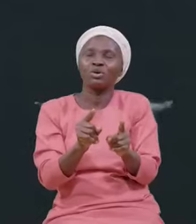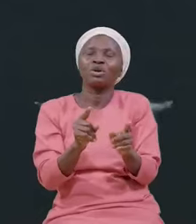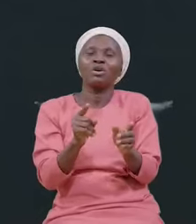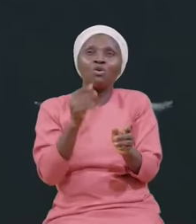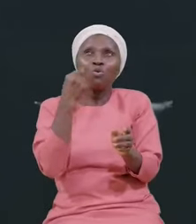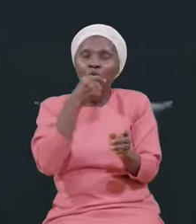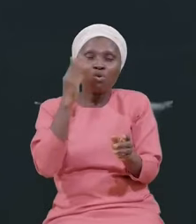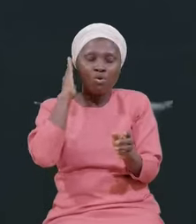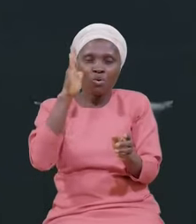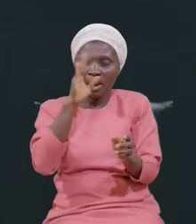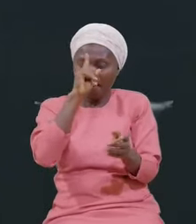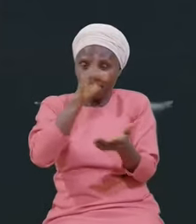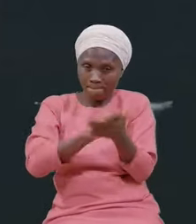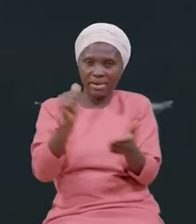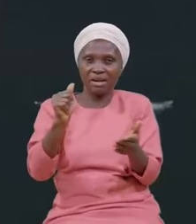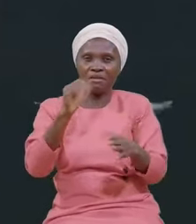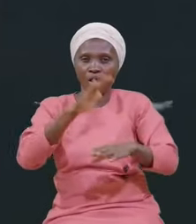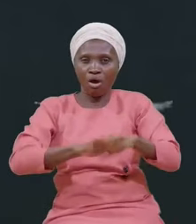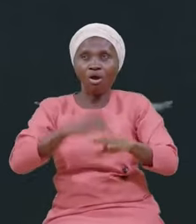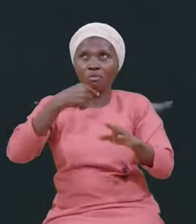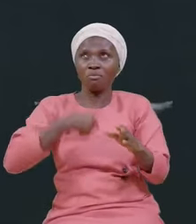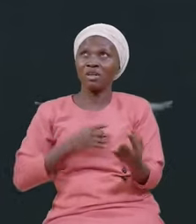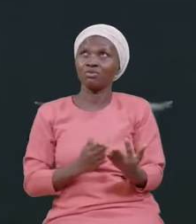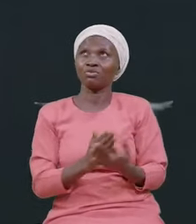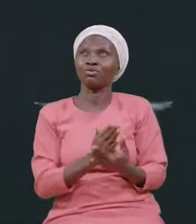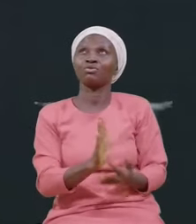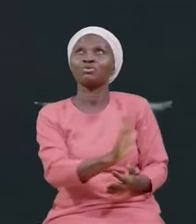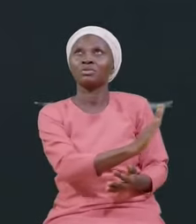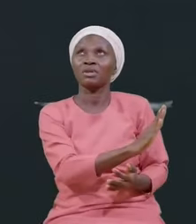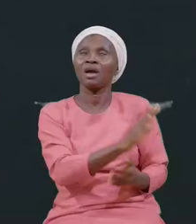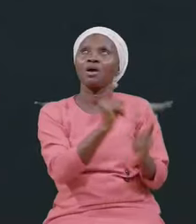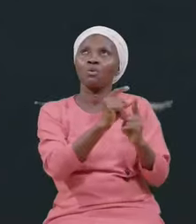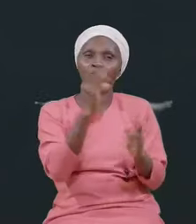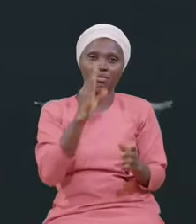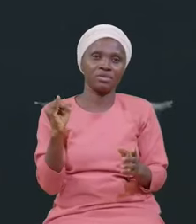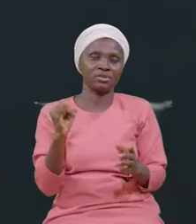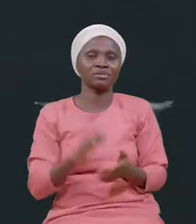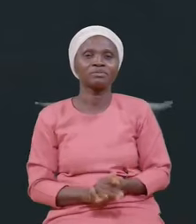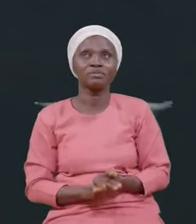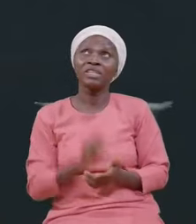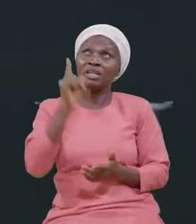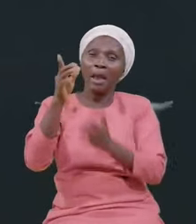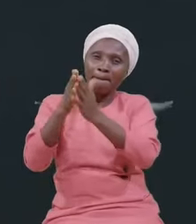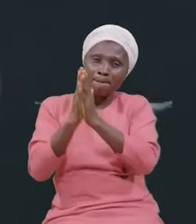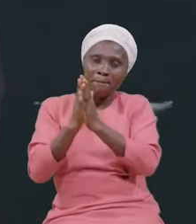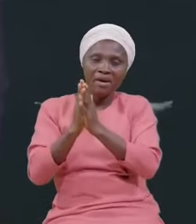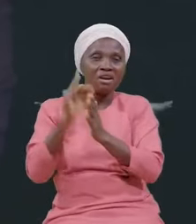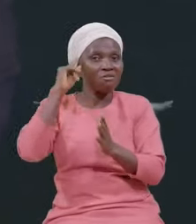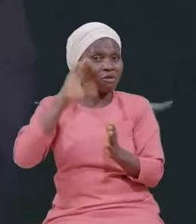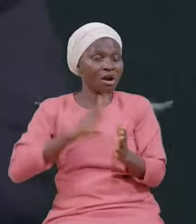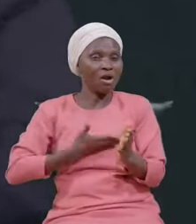mais pour ceux, mais encore pour ceux qui croiront en moi par leur parole. Il a prié pour